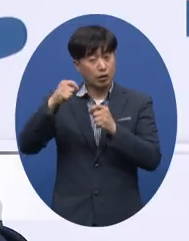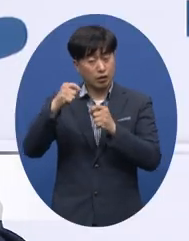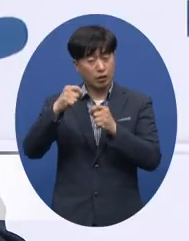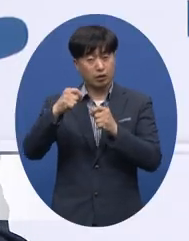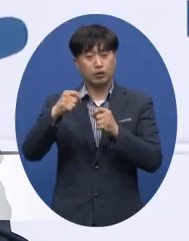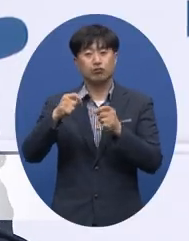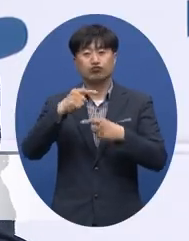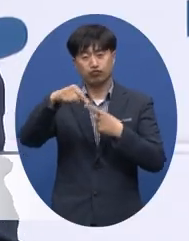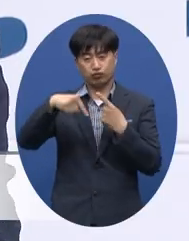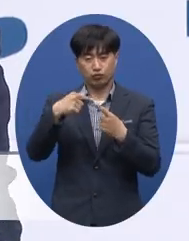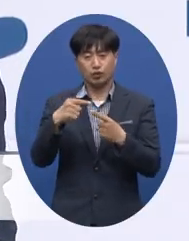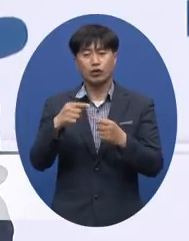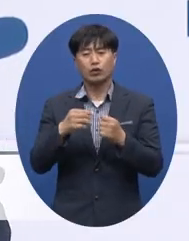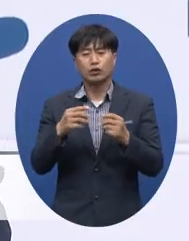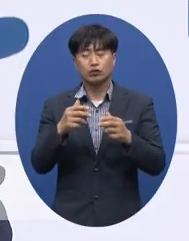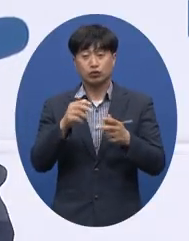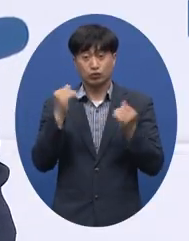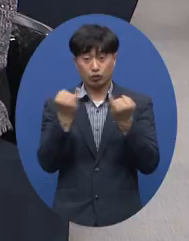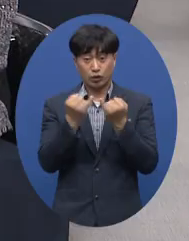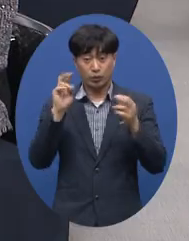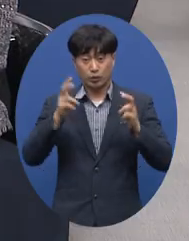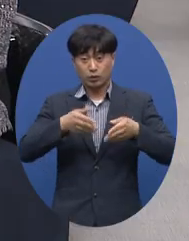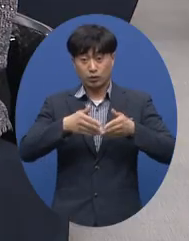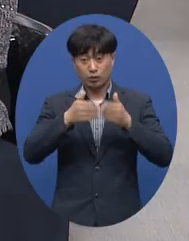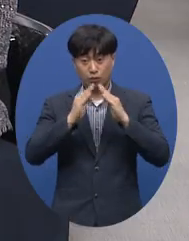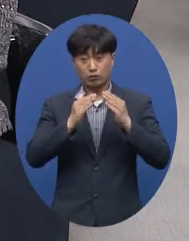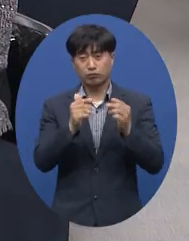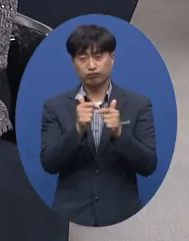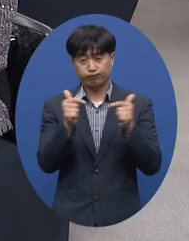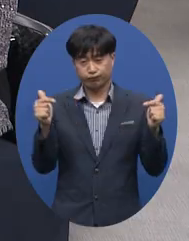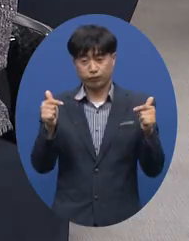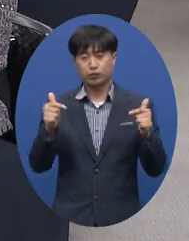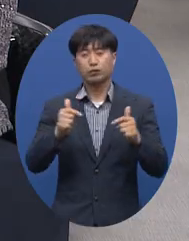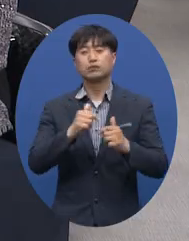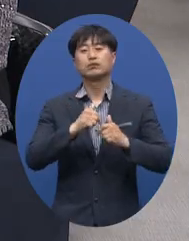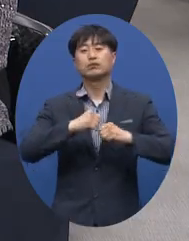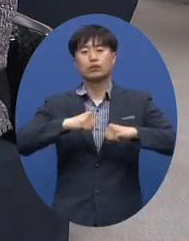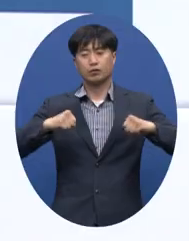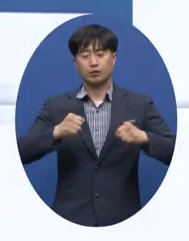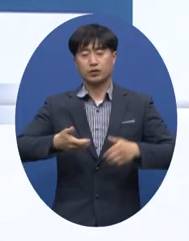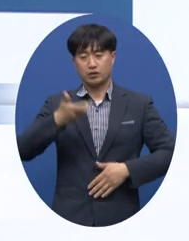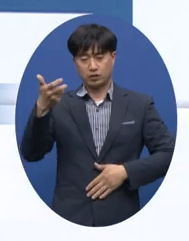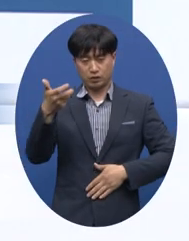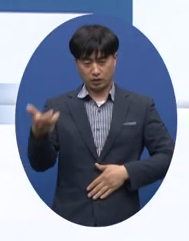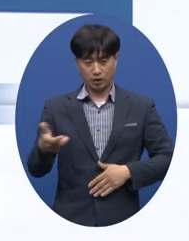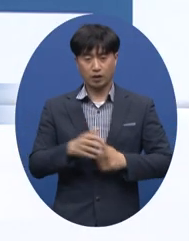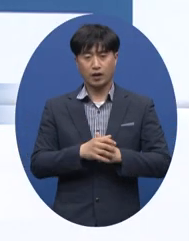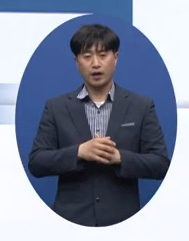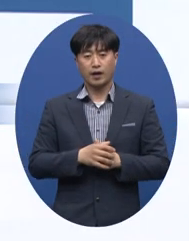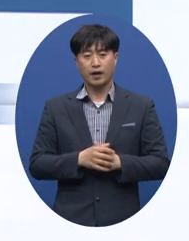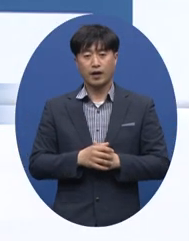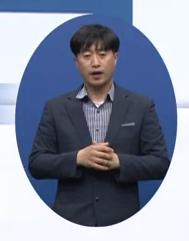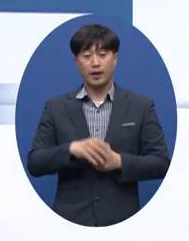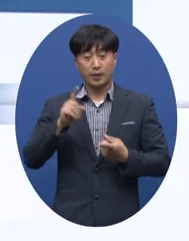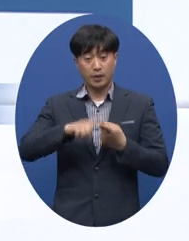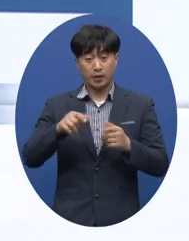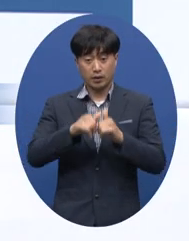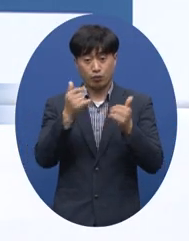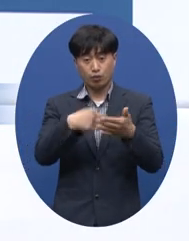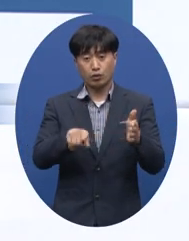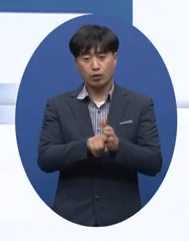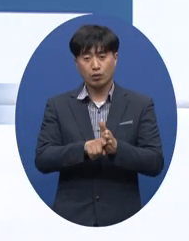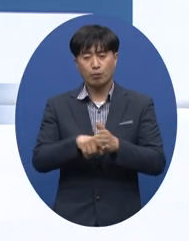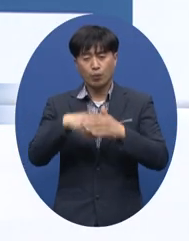기관으로 늘어나는 여성 창업 수요에 맞춰 확장 이전한 겁니다. 함정인 사회가 되기 위해서도 모두가 또 행복하기